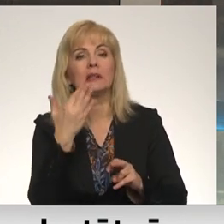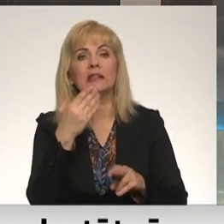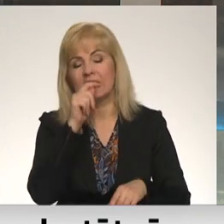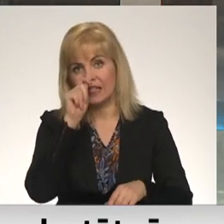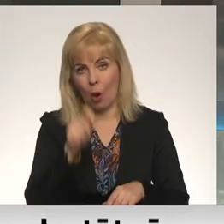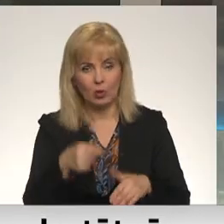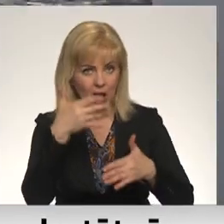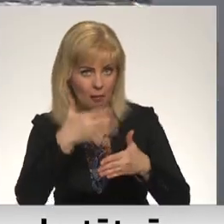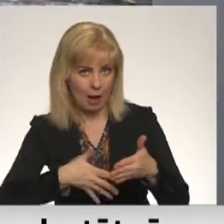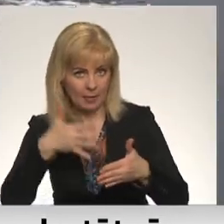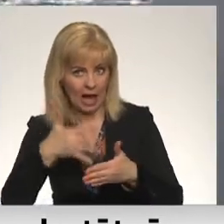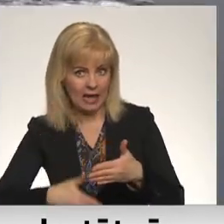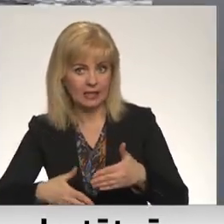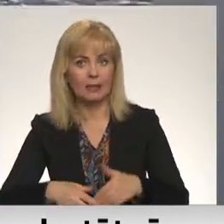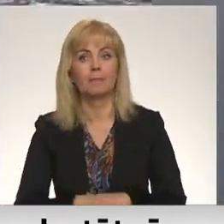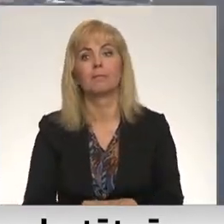zaudējumus.